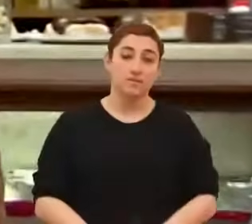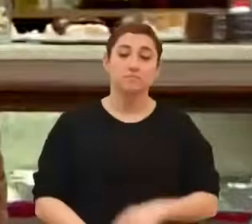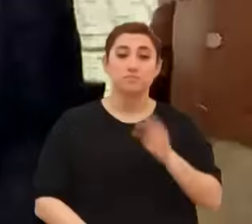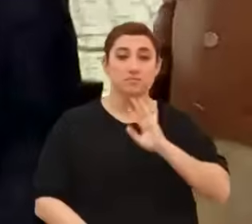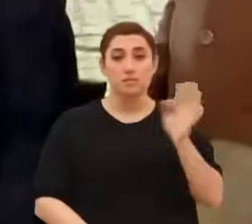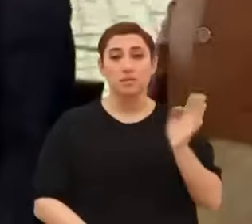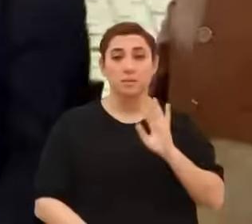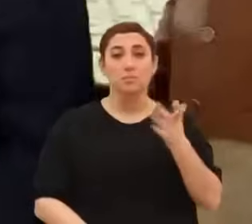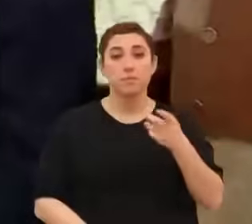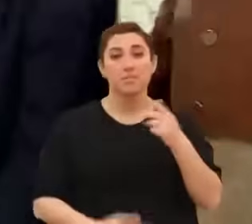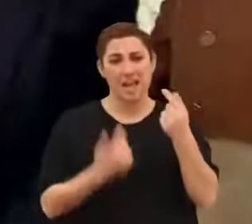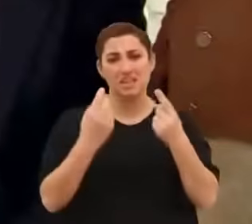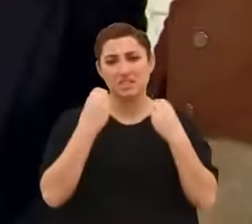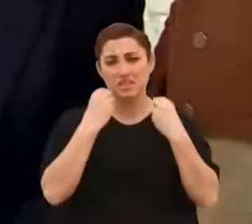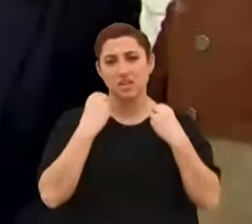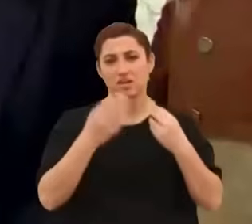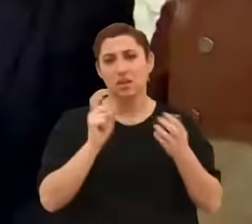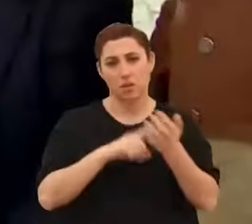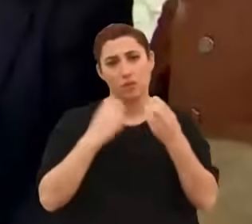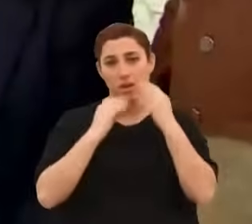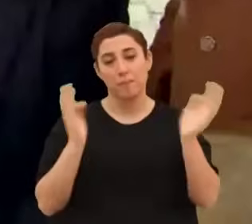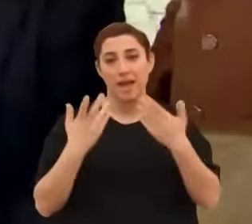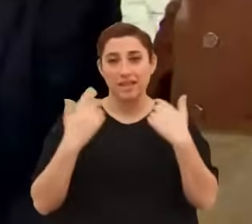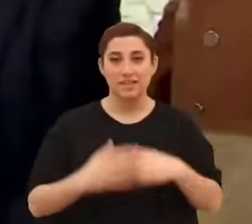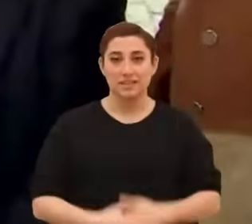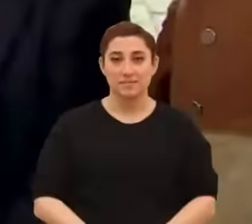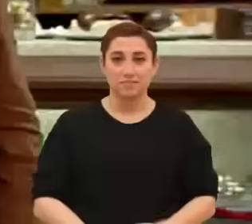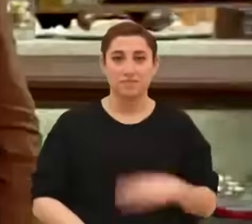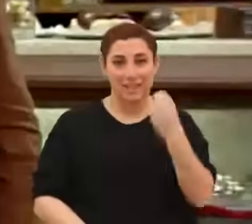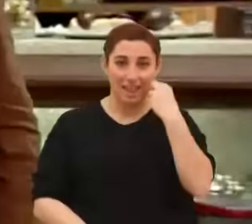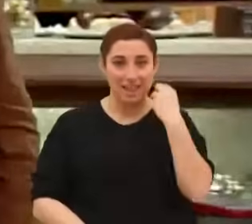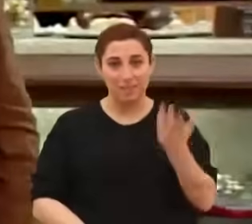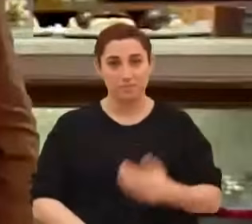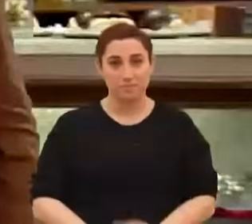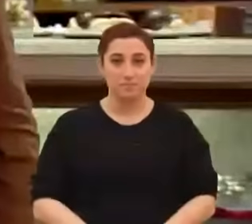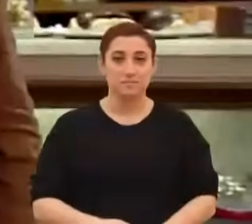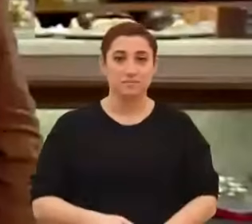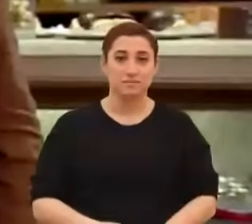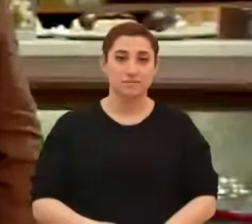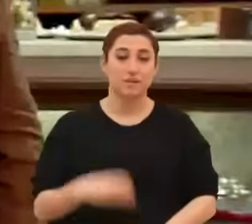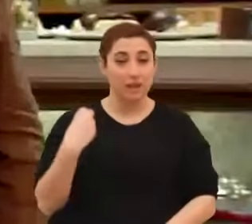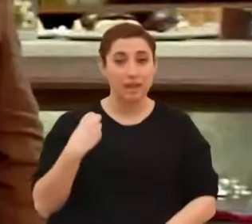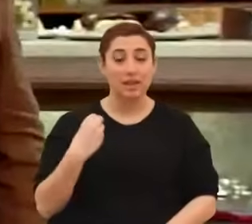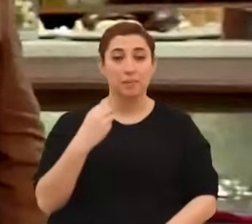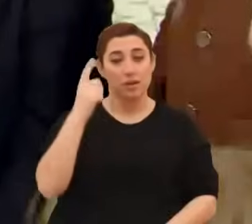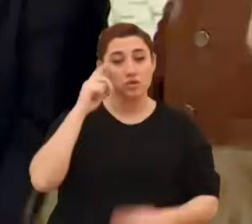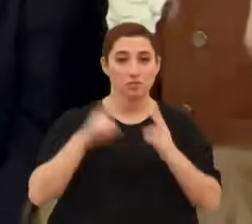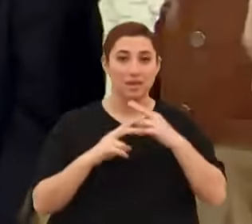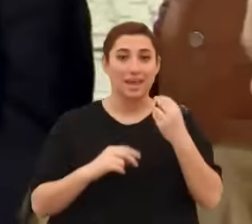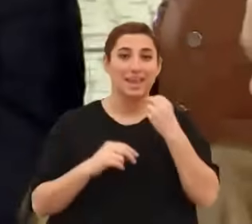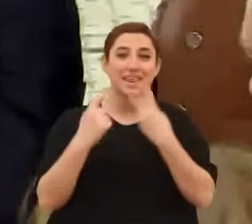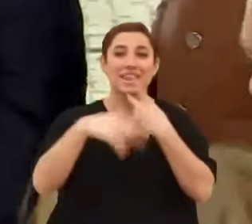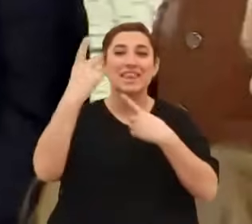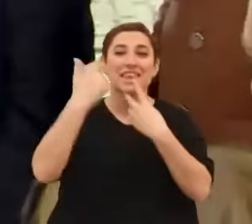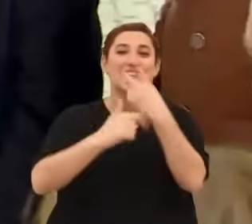İyi, tamam, tamam. Evet. Tamam, az yeriz ya. Yiyelim ama tavuk yiyelim. Tavuk, tavuk. Yiyelim, yiyelim. İyi, iyi başkomiserim. Nasıl yiyelim işte? Tamam.